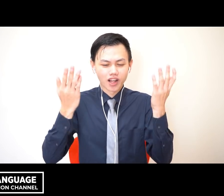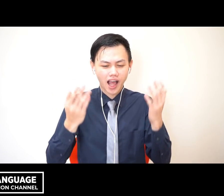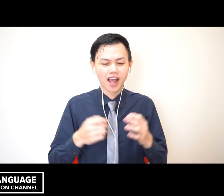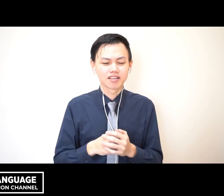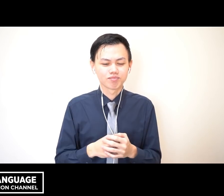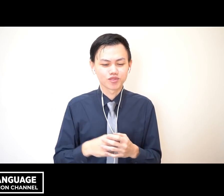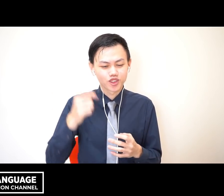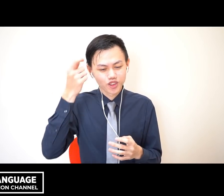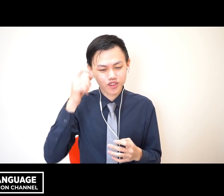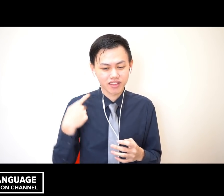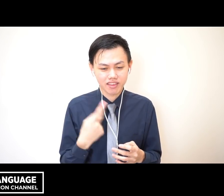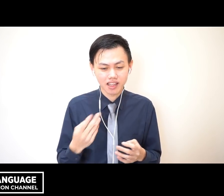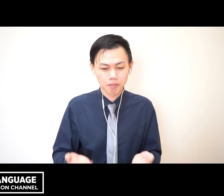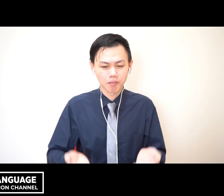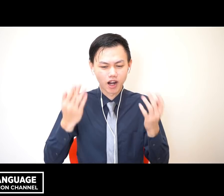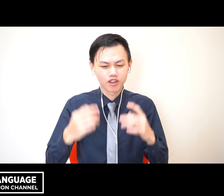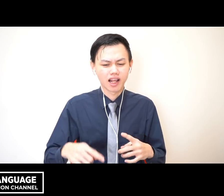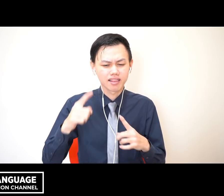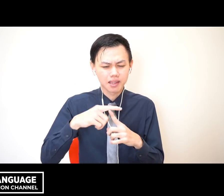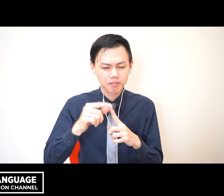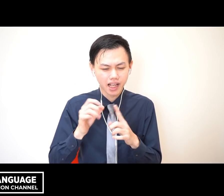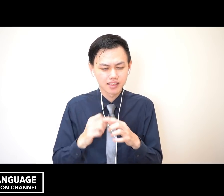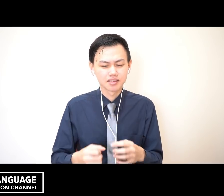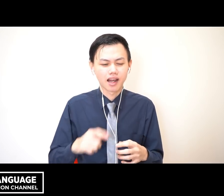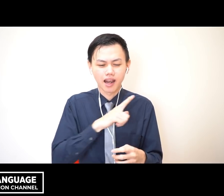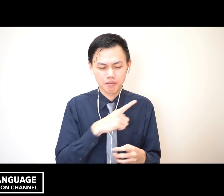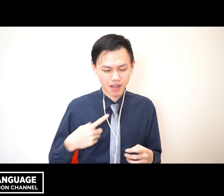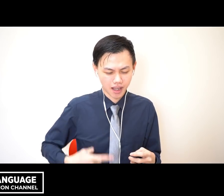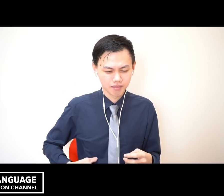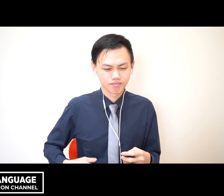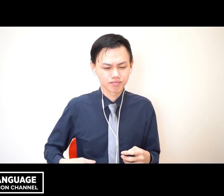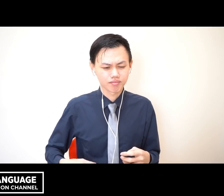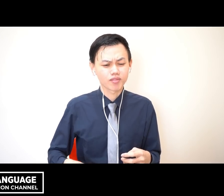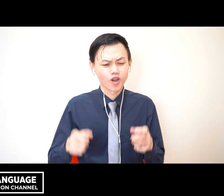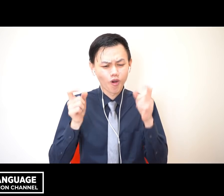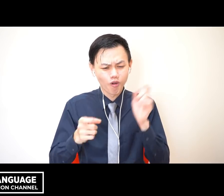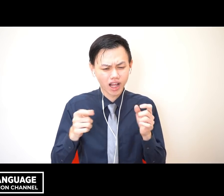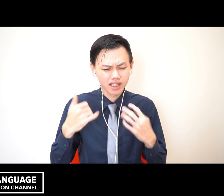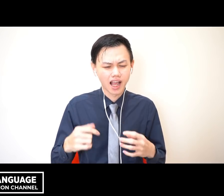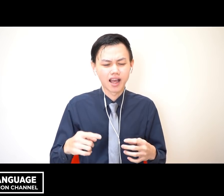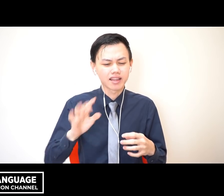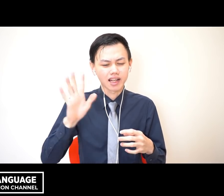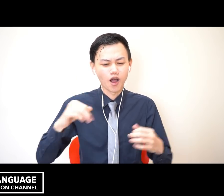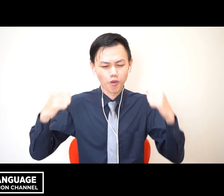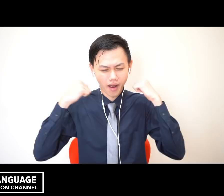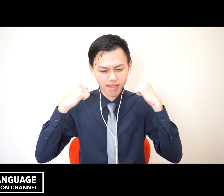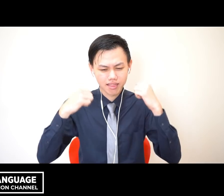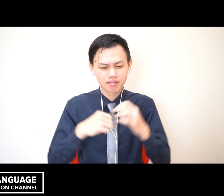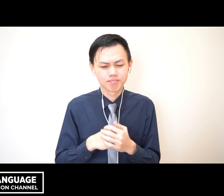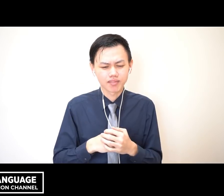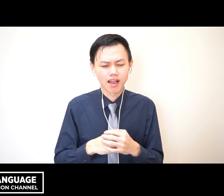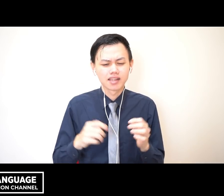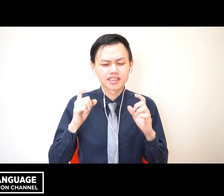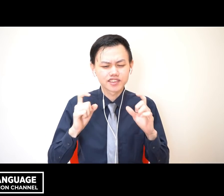yang kuat wajib menanggung kelemahan orang yang tidak kuat. Nah, mungkin saudara berkata begini, aduh pastor,